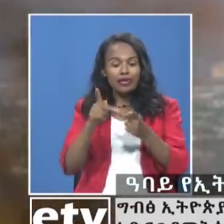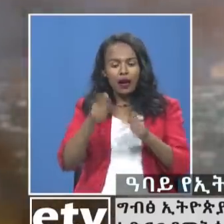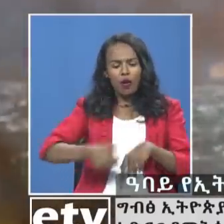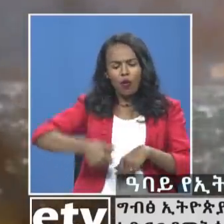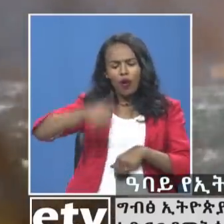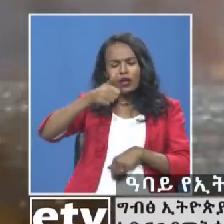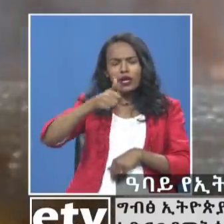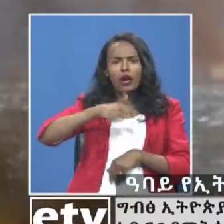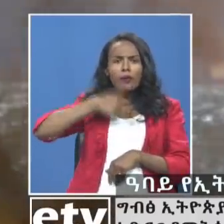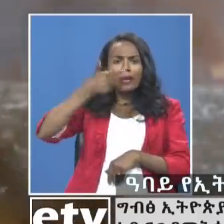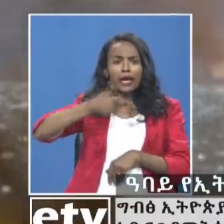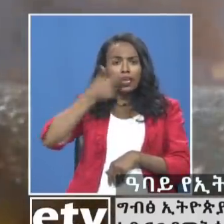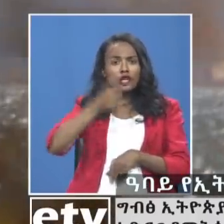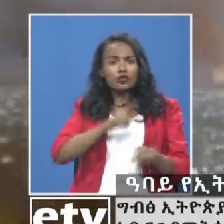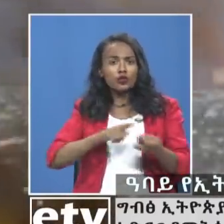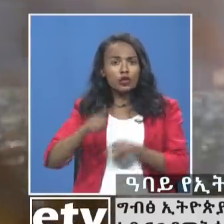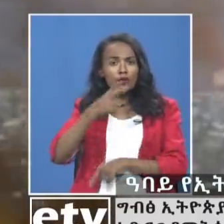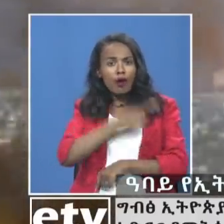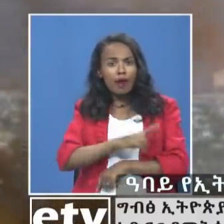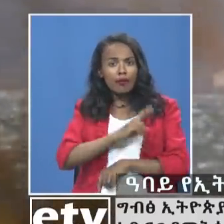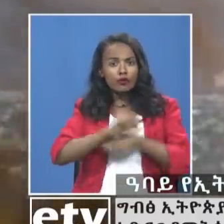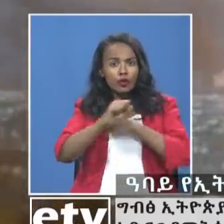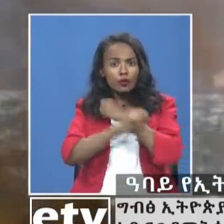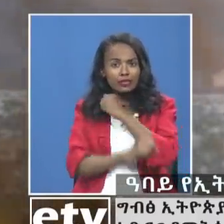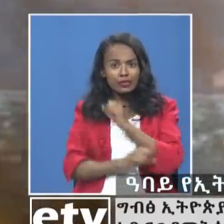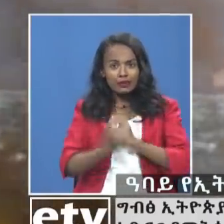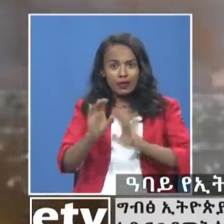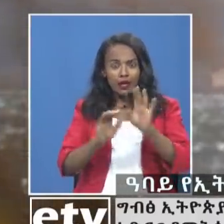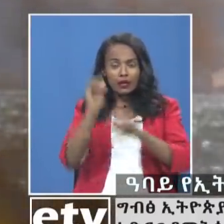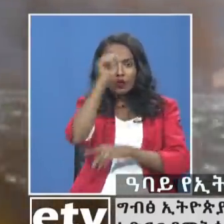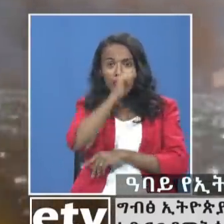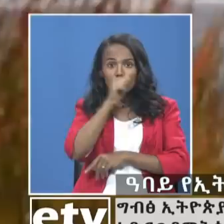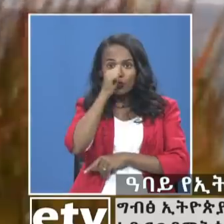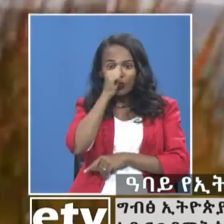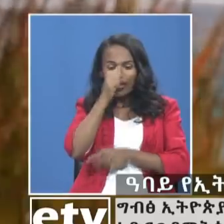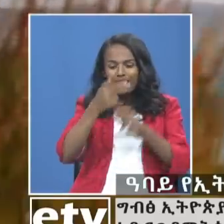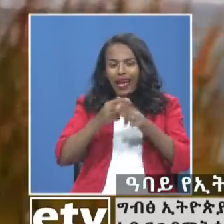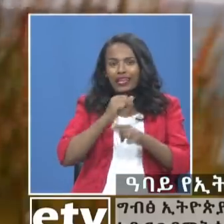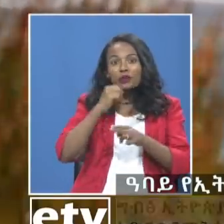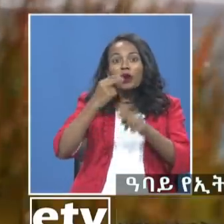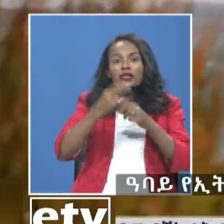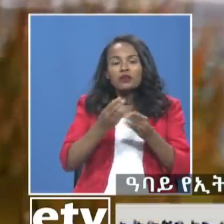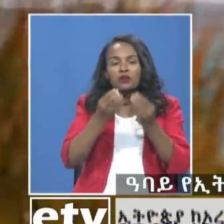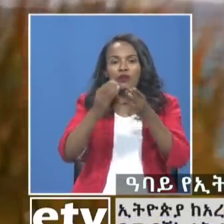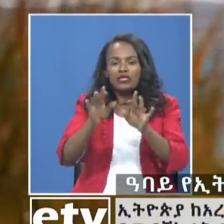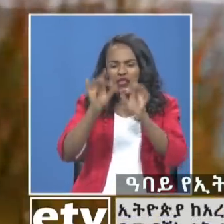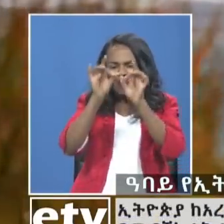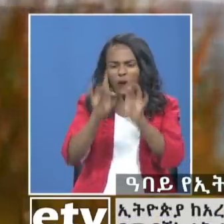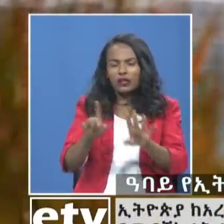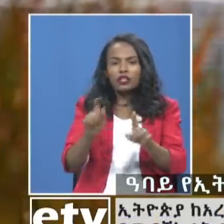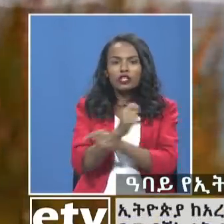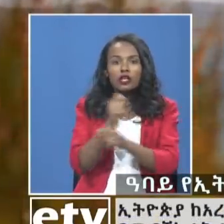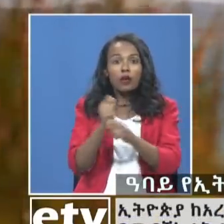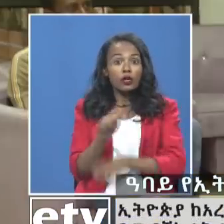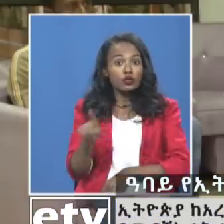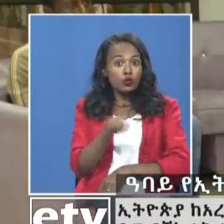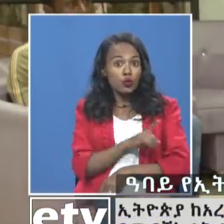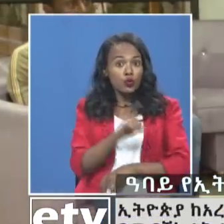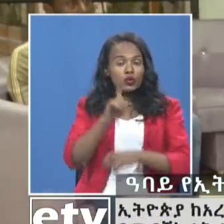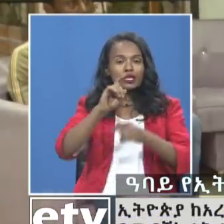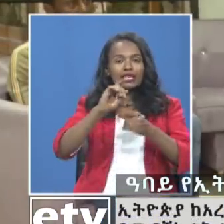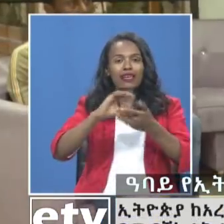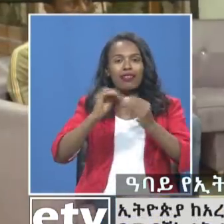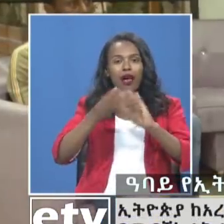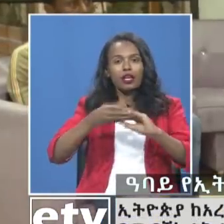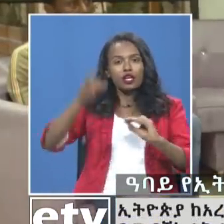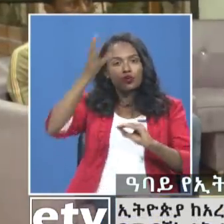ዋነኛ ማቀንቀኛቸው ደግሞ ሃይማኖታዊ መሰረትን አድርገው ኢትዮጵያን ያለ ስሟ ስም በመስጠት የማጠልሸት ተግባራቸው መሆኑን የታሪክ ምሁሩ